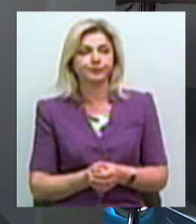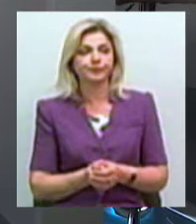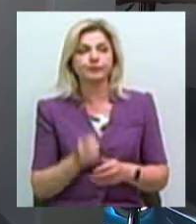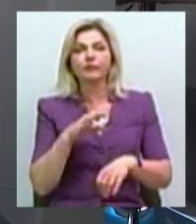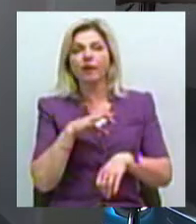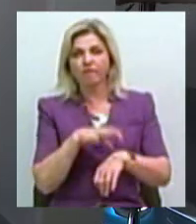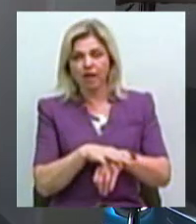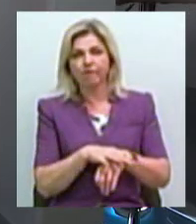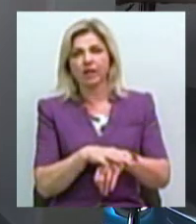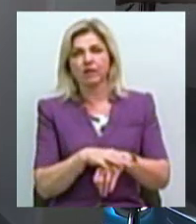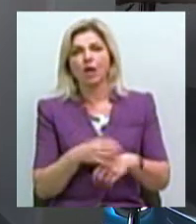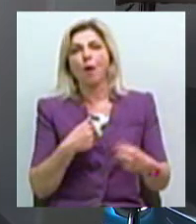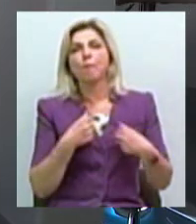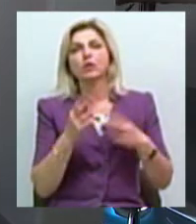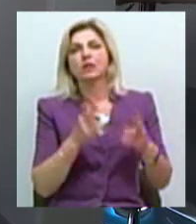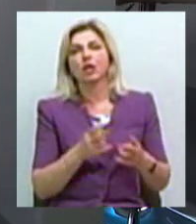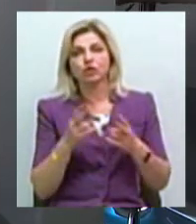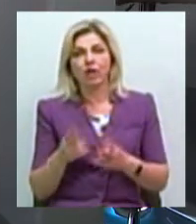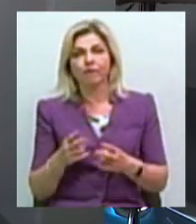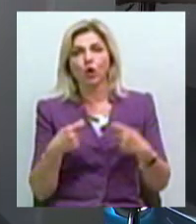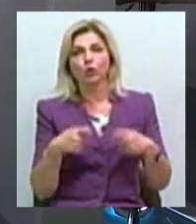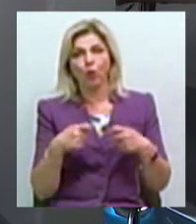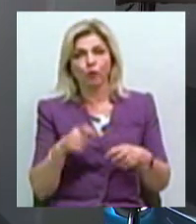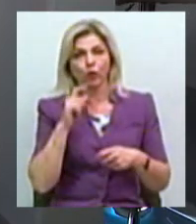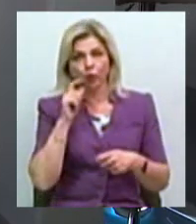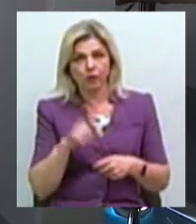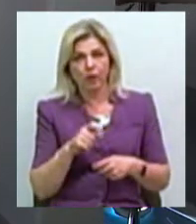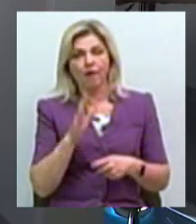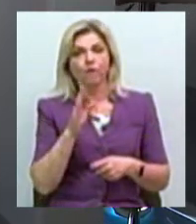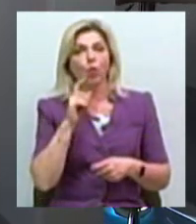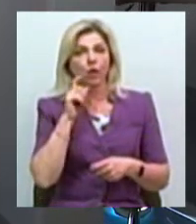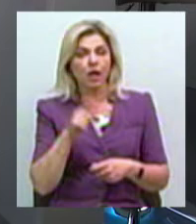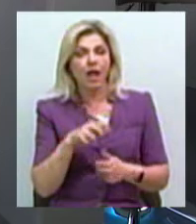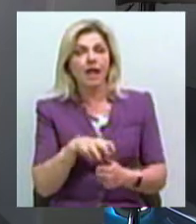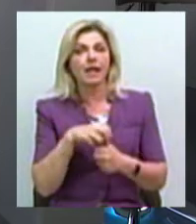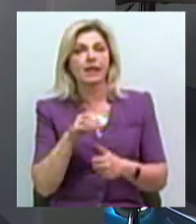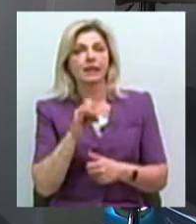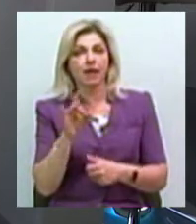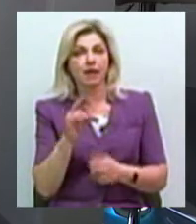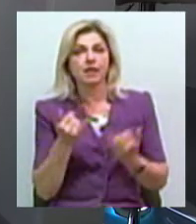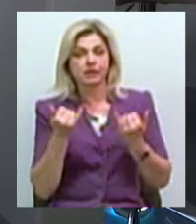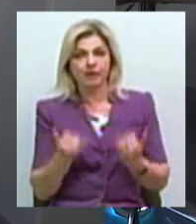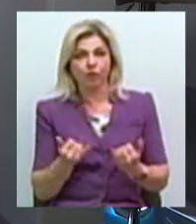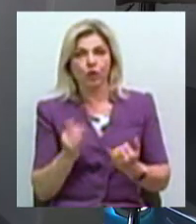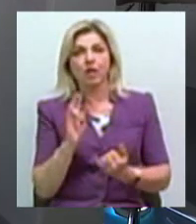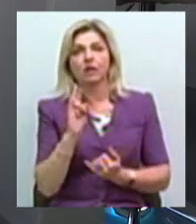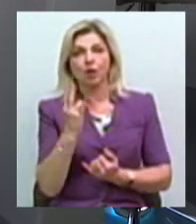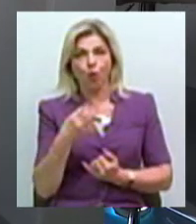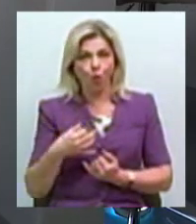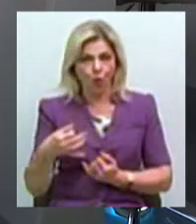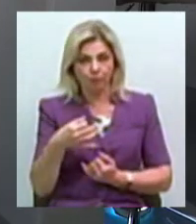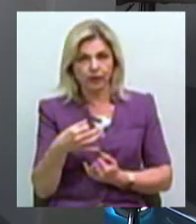выявленным, скажем, да, пострадавшим от торговли людьми в Украине. Да. Лидером на сегодняшний день, вот Николаевская